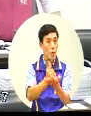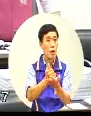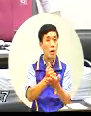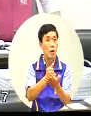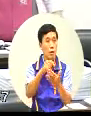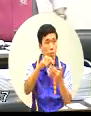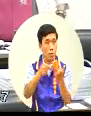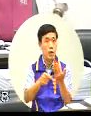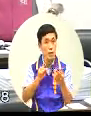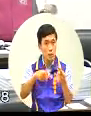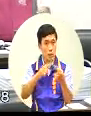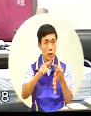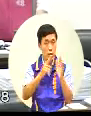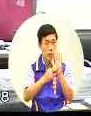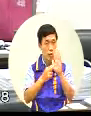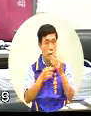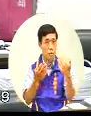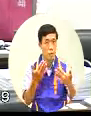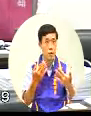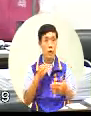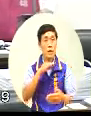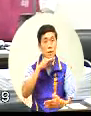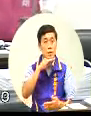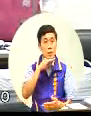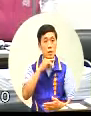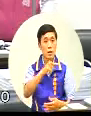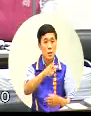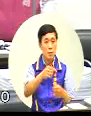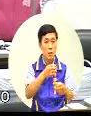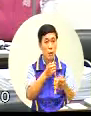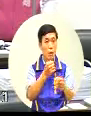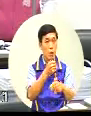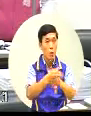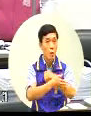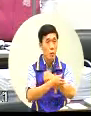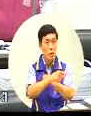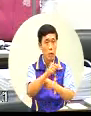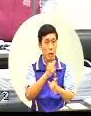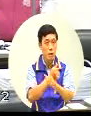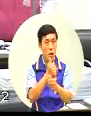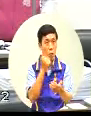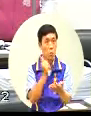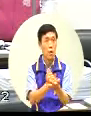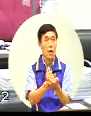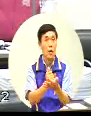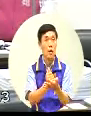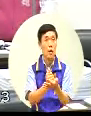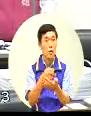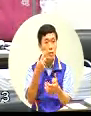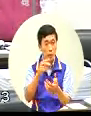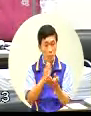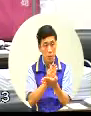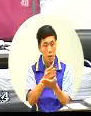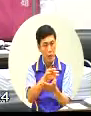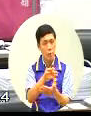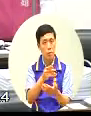已经考上了，然后还有顺位了，要补到他，结果遇到这种事，我刚刚是莫名其